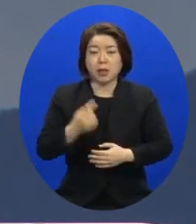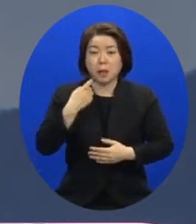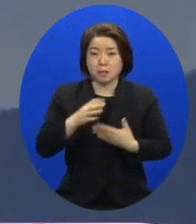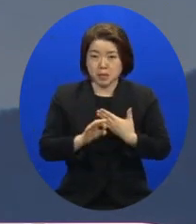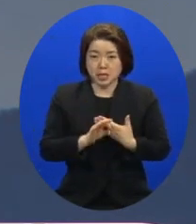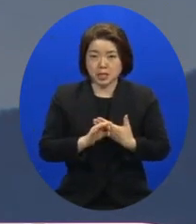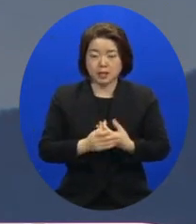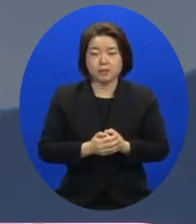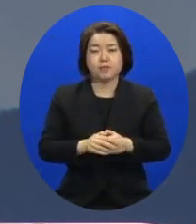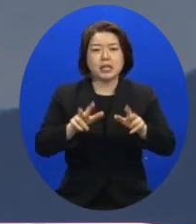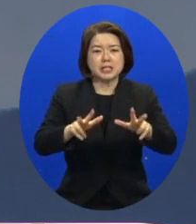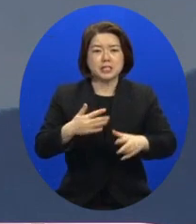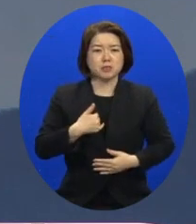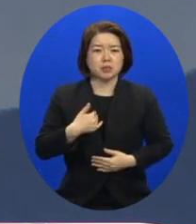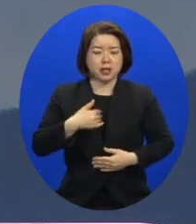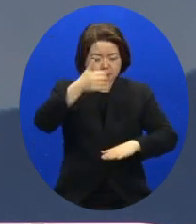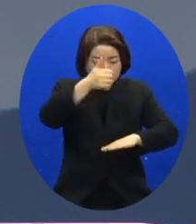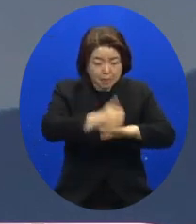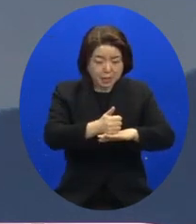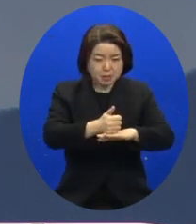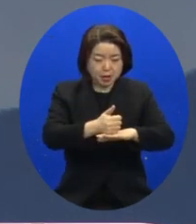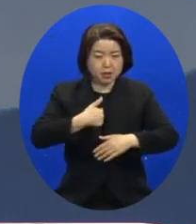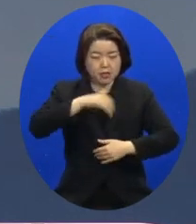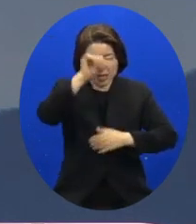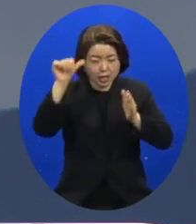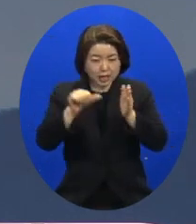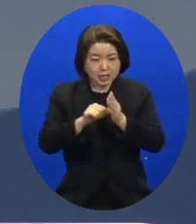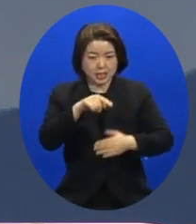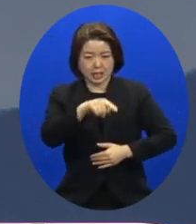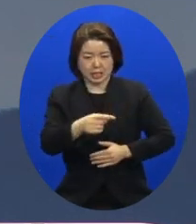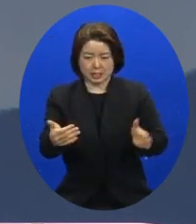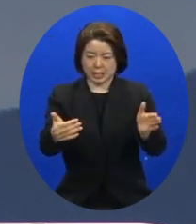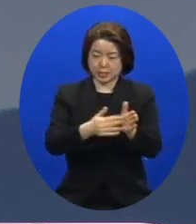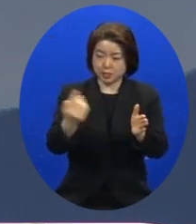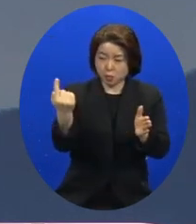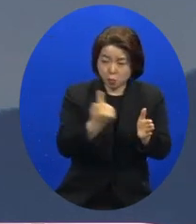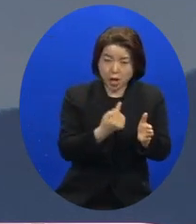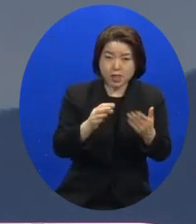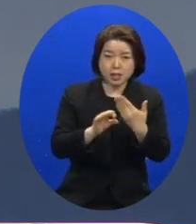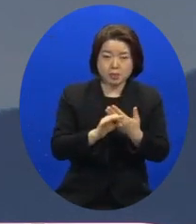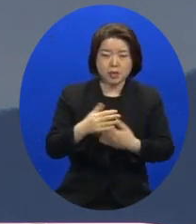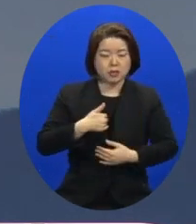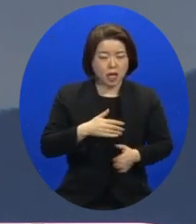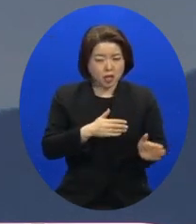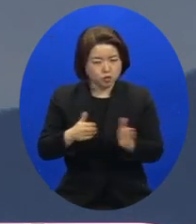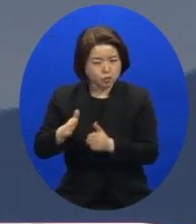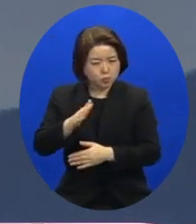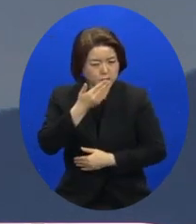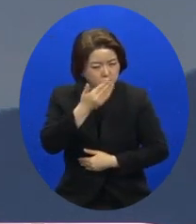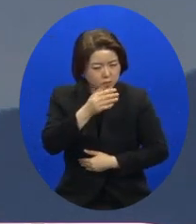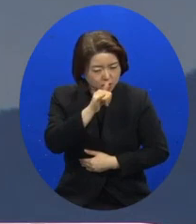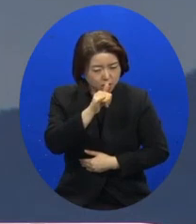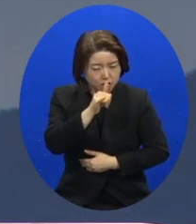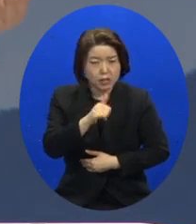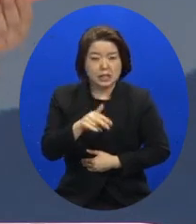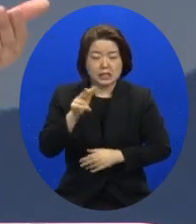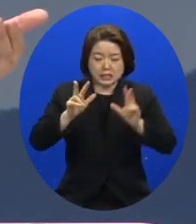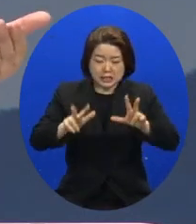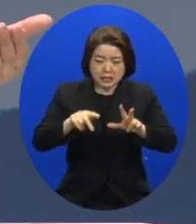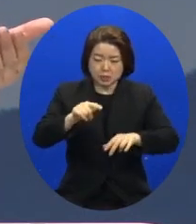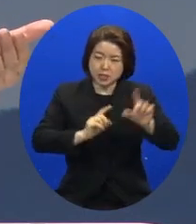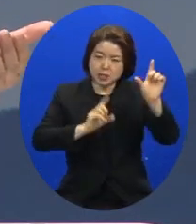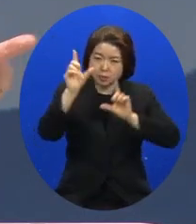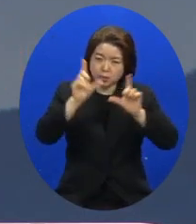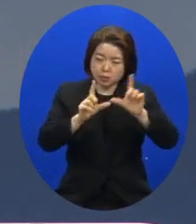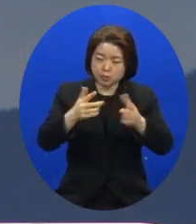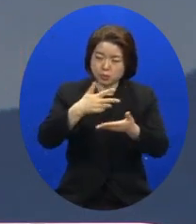만약에 지금이 마지막이라면, 내 인생의 끝이 이렇게 왔다면 나는 준비되어 있나? 지금 이 모습으로 주님을 만날